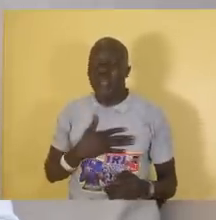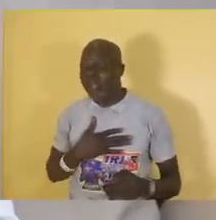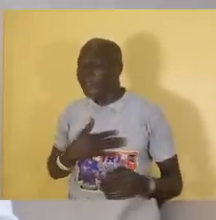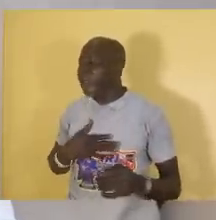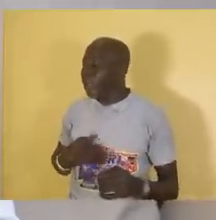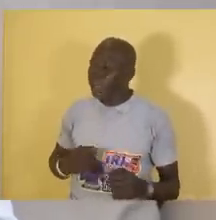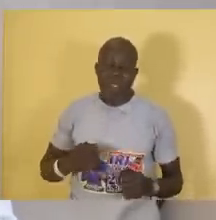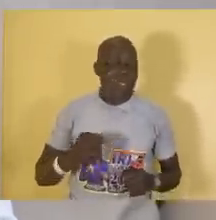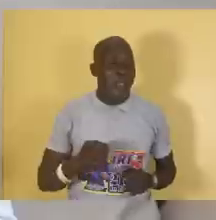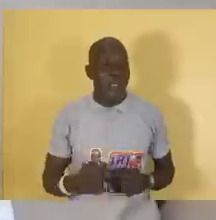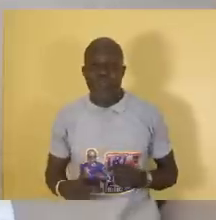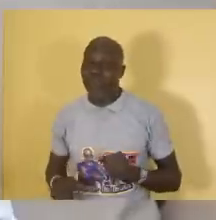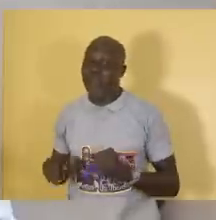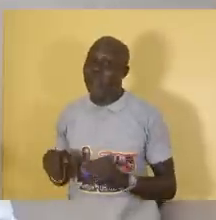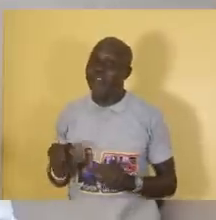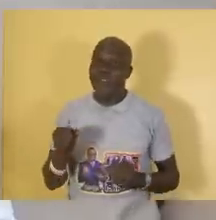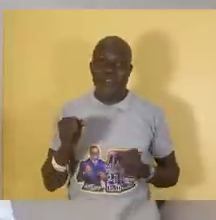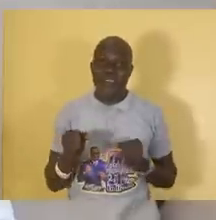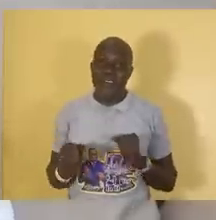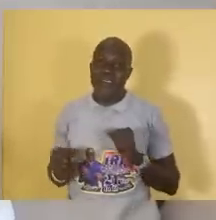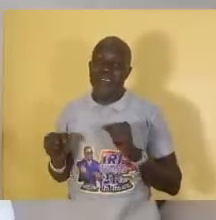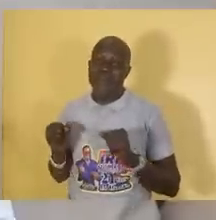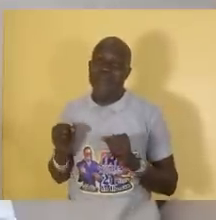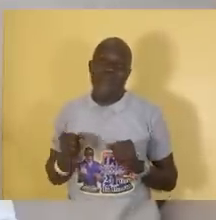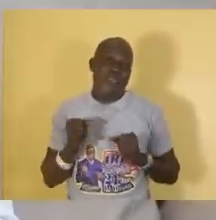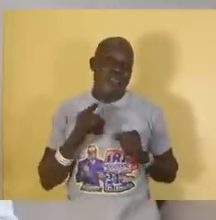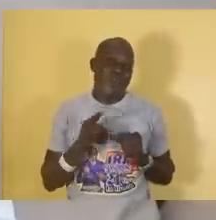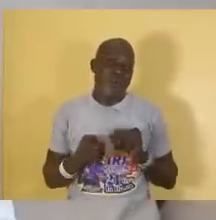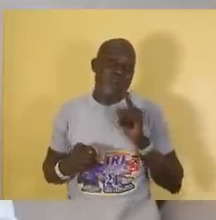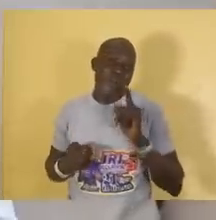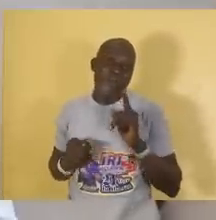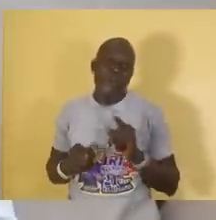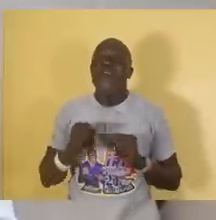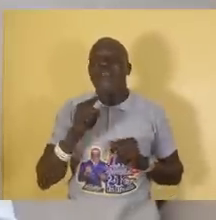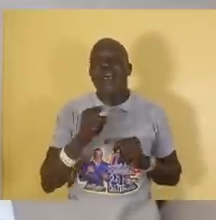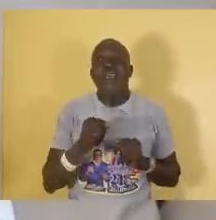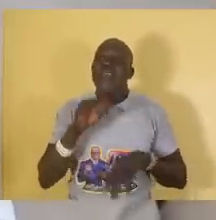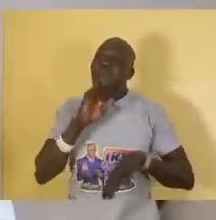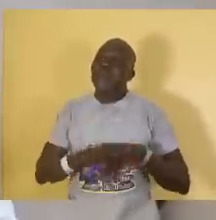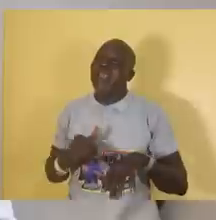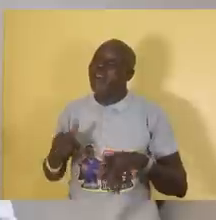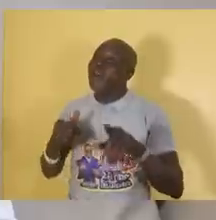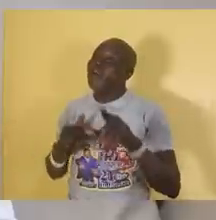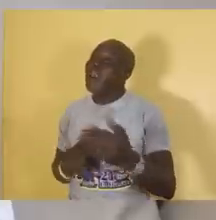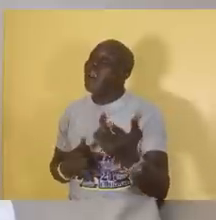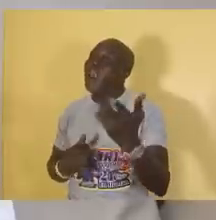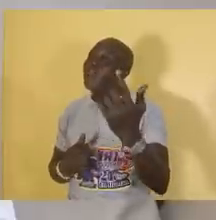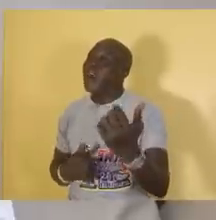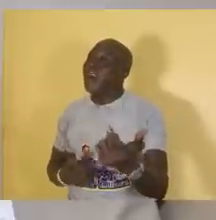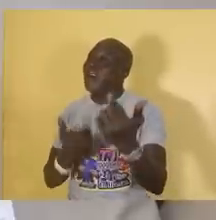ń bẹ nílé ọ̀dàgùntàn ẹwà ògo rẹ̀ pé ọ̀